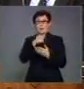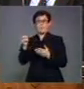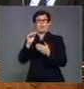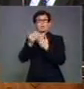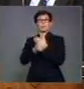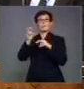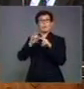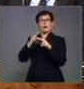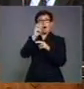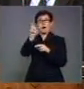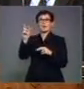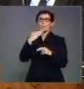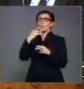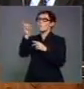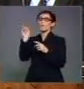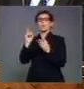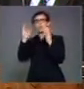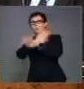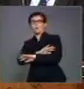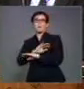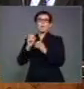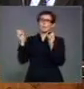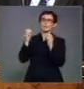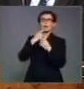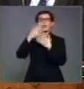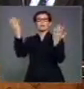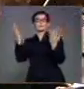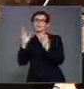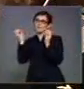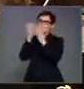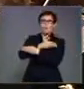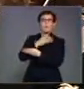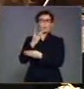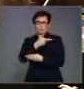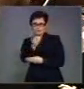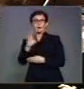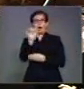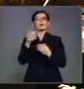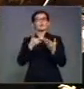ei yleisö huomaa tai media huomaa tai julkisuus huomaa, niin heitäkin kohdellaan